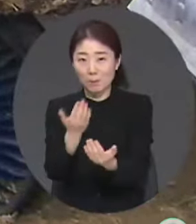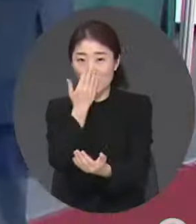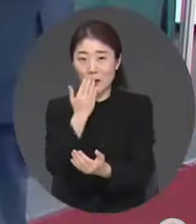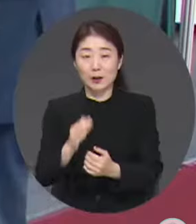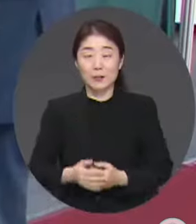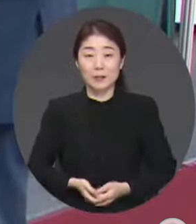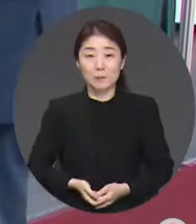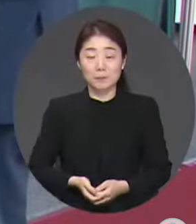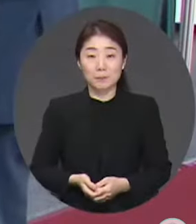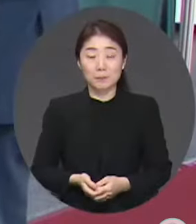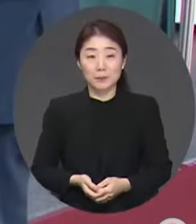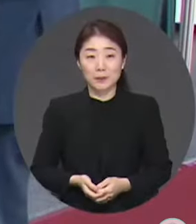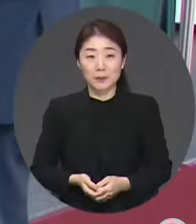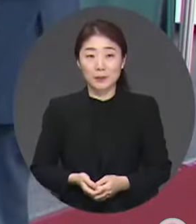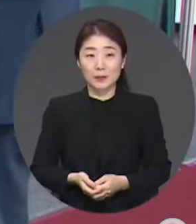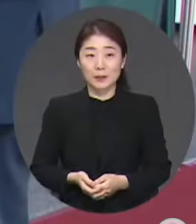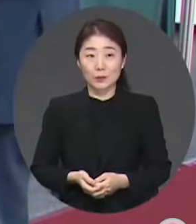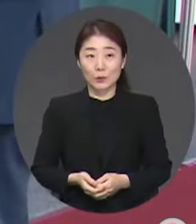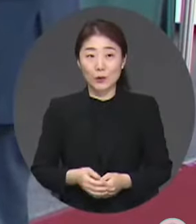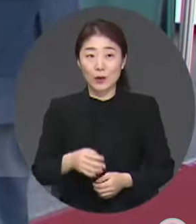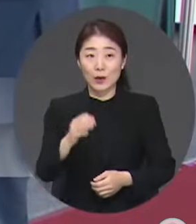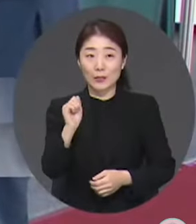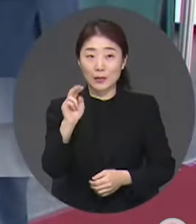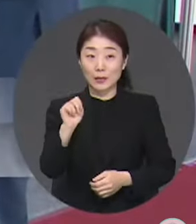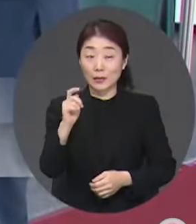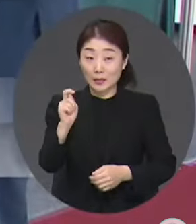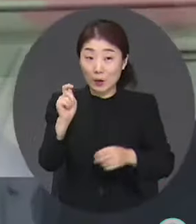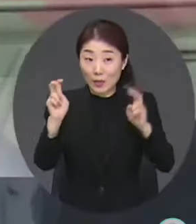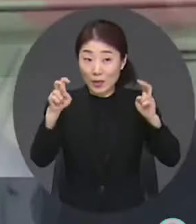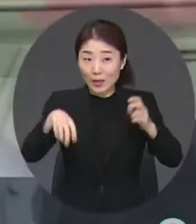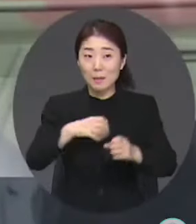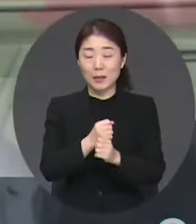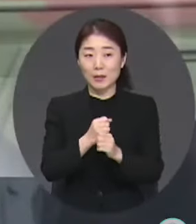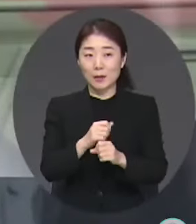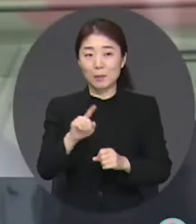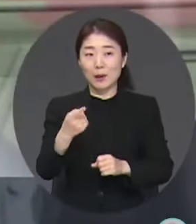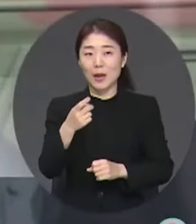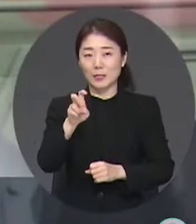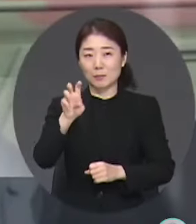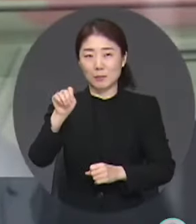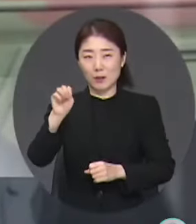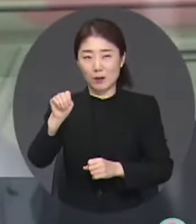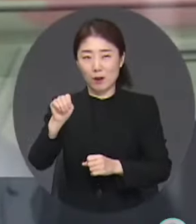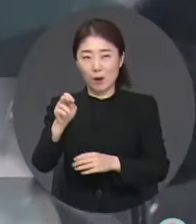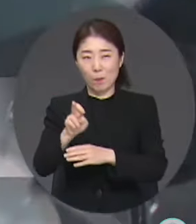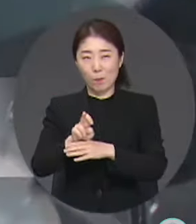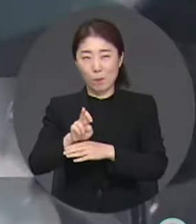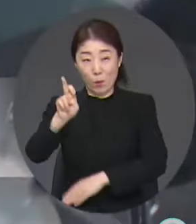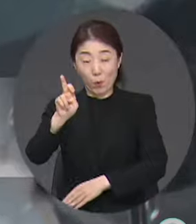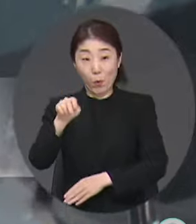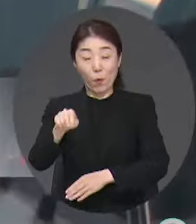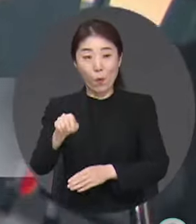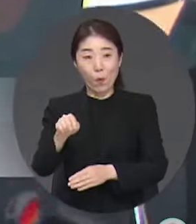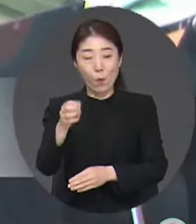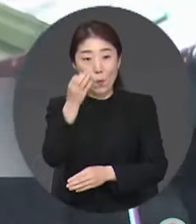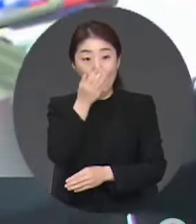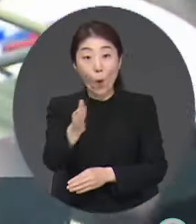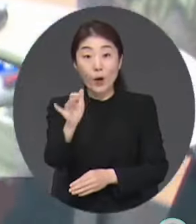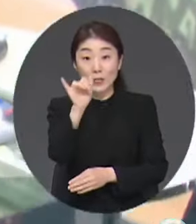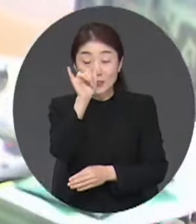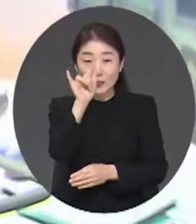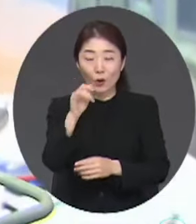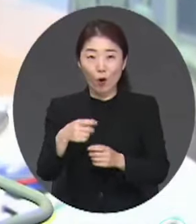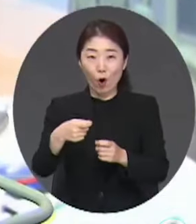장비. S&T 다이내믹스가 개발한 120mm 자주 박격포도 모습을 드러냈습니다. 사거리와 화력